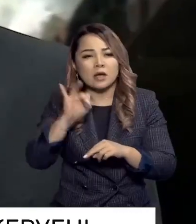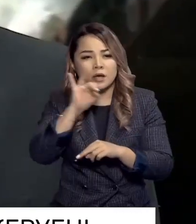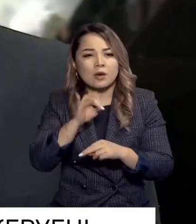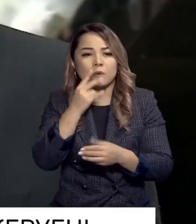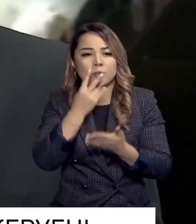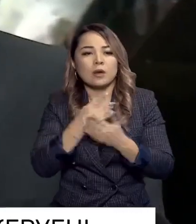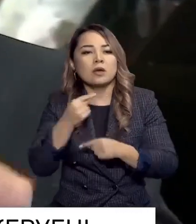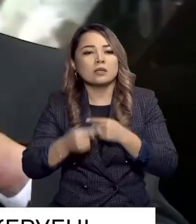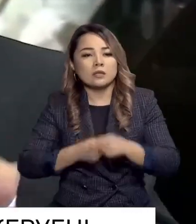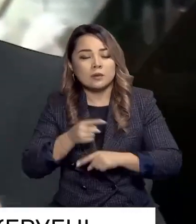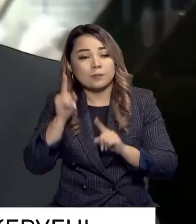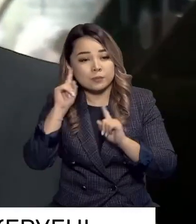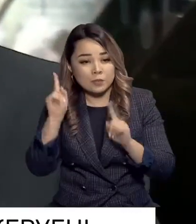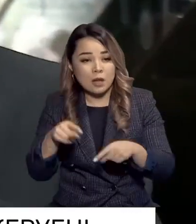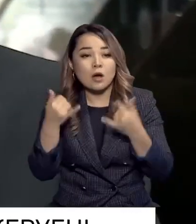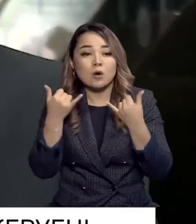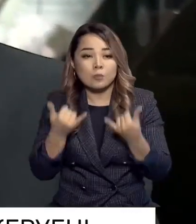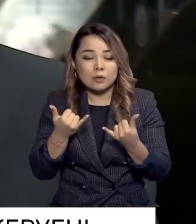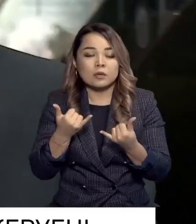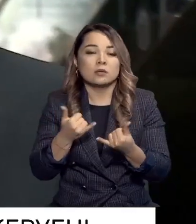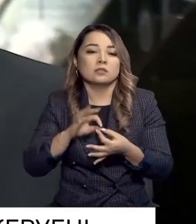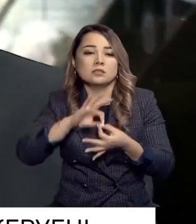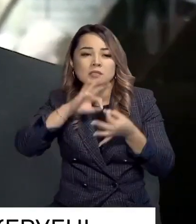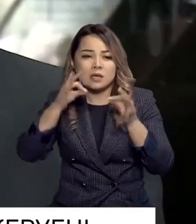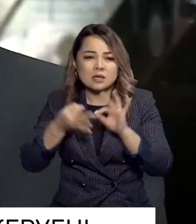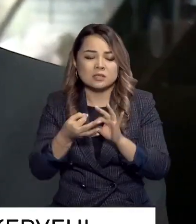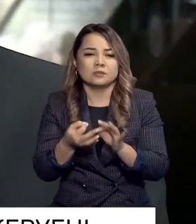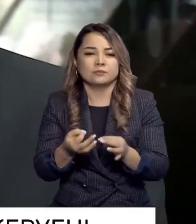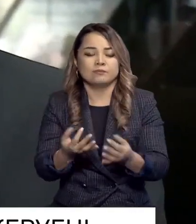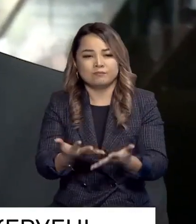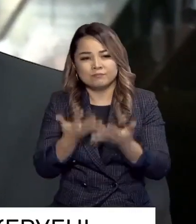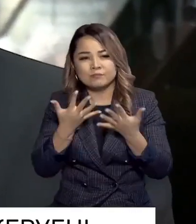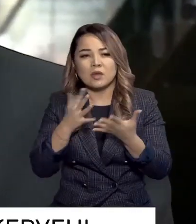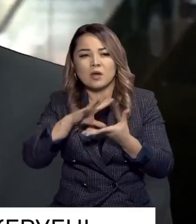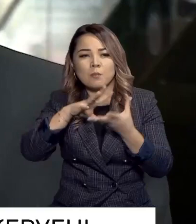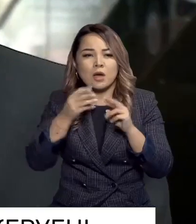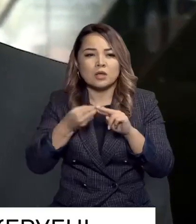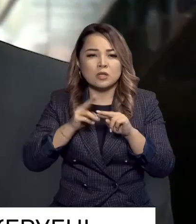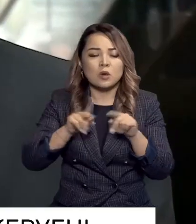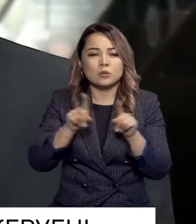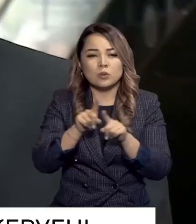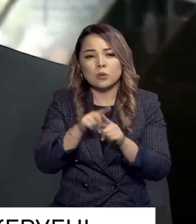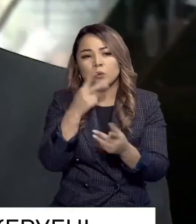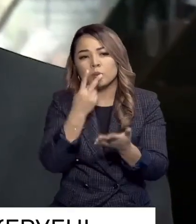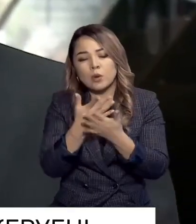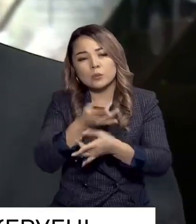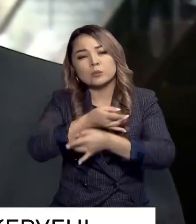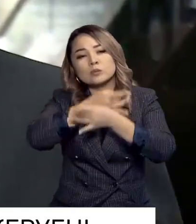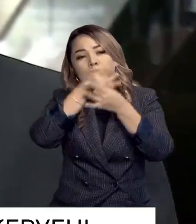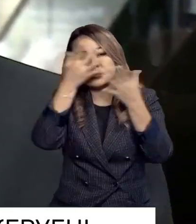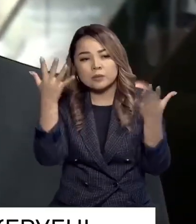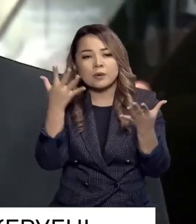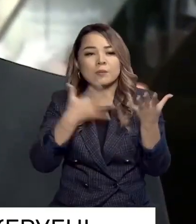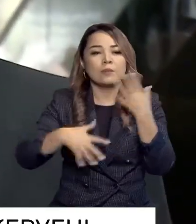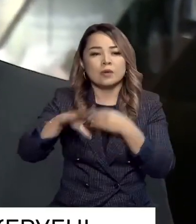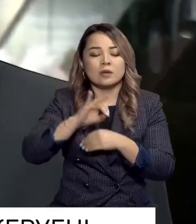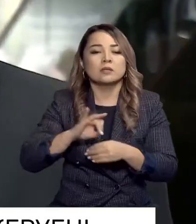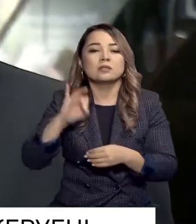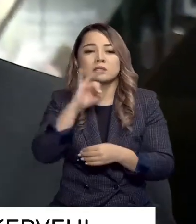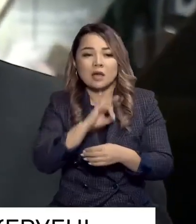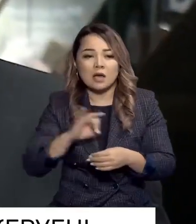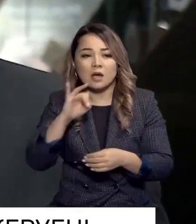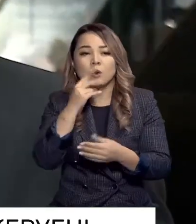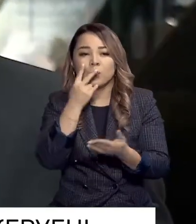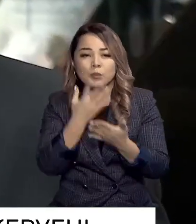болғанмен, енді соны бүгін шүгесіне дейін анық жаңағы мәліметтермен, анық деректермен